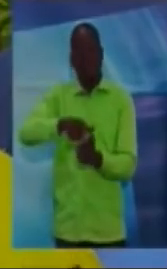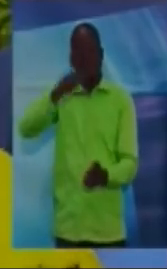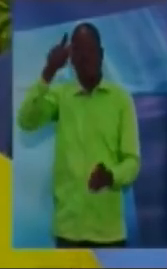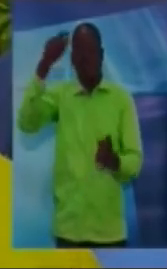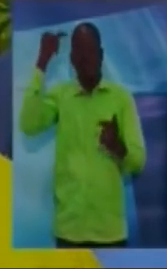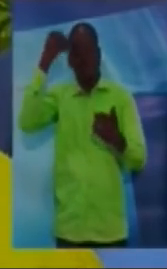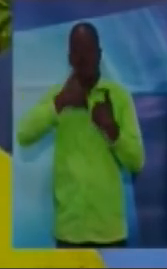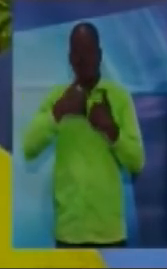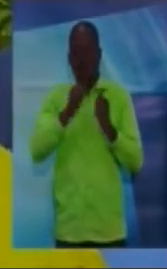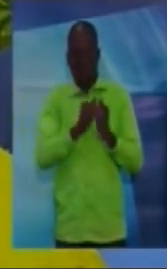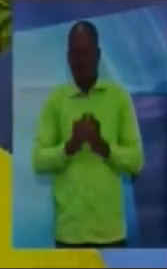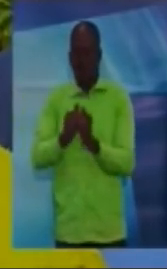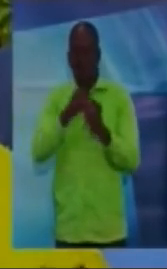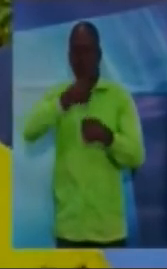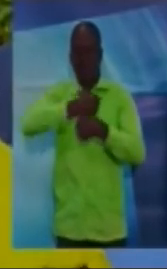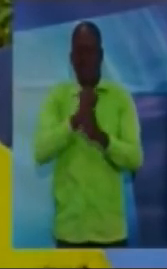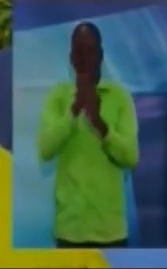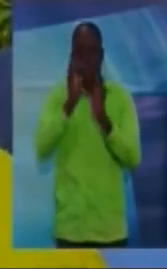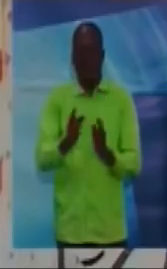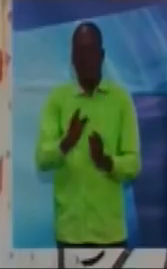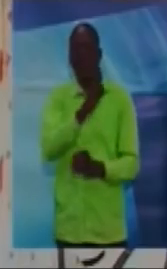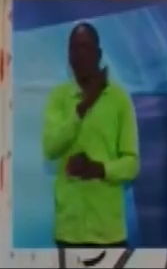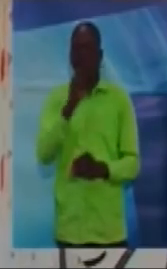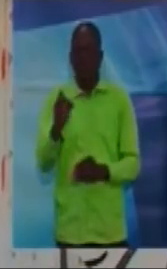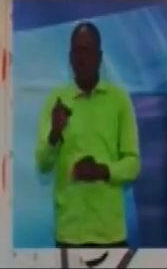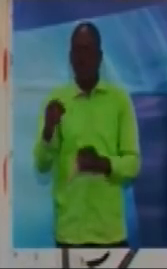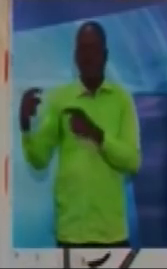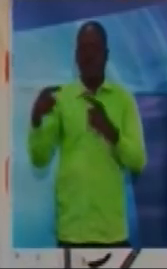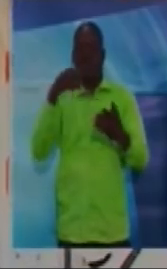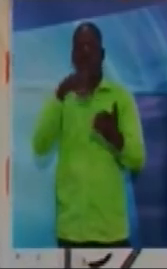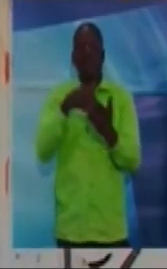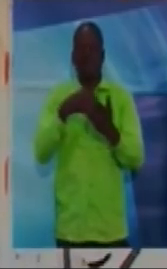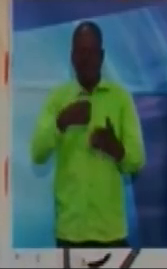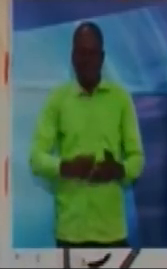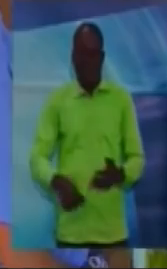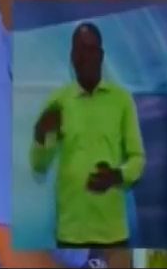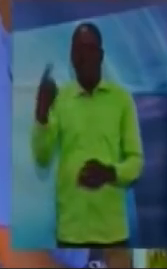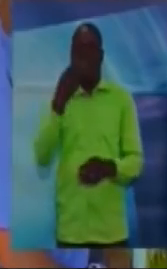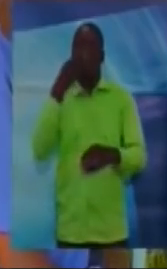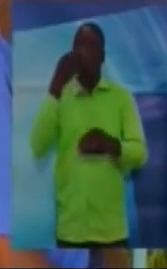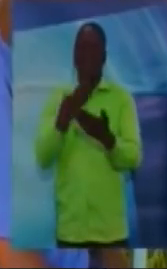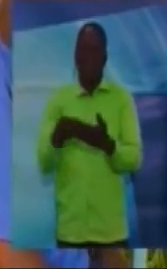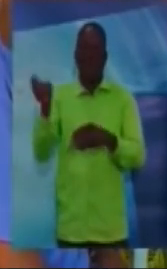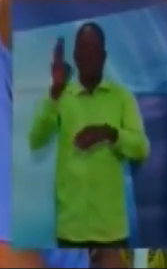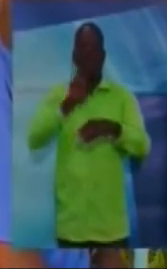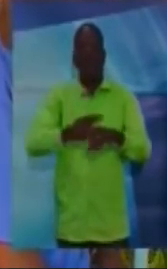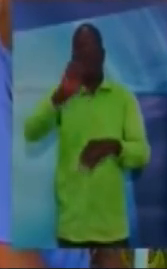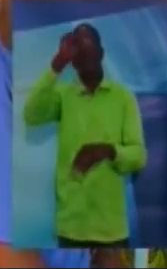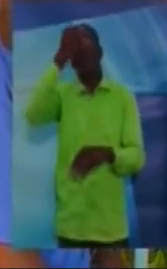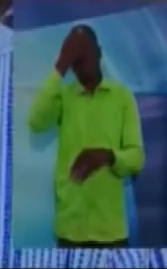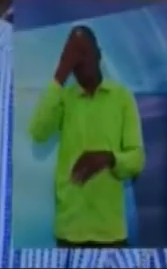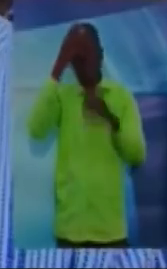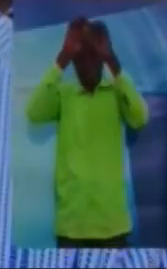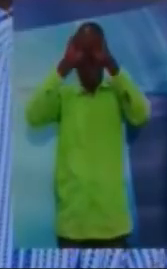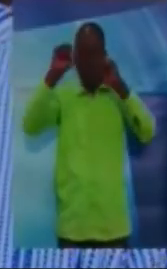embrasse l'ensemble des producteurs du Burkina. La lutte contre la faim figure en bonne place dans le programme de gouvernement du président du